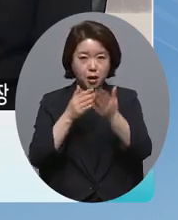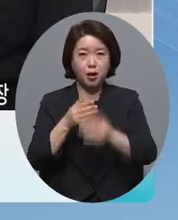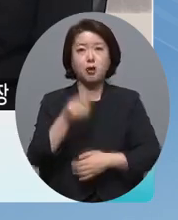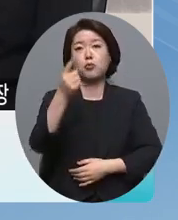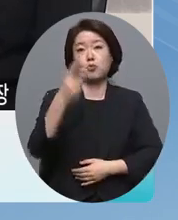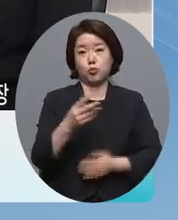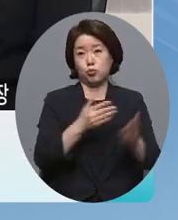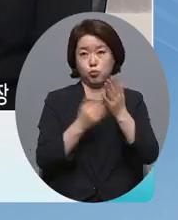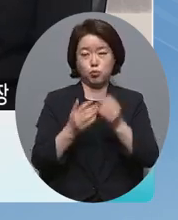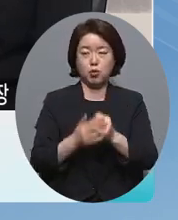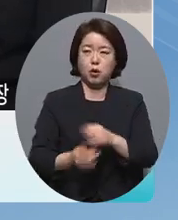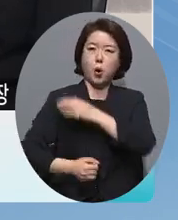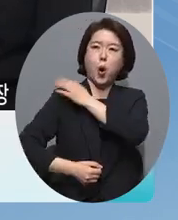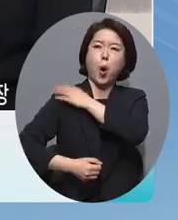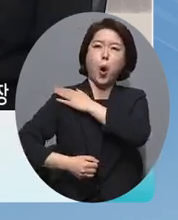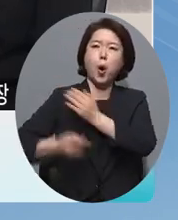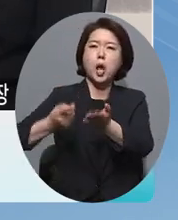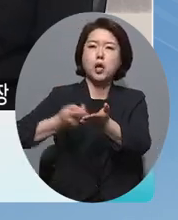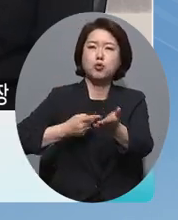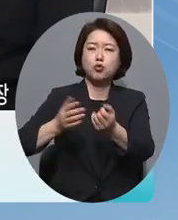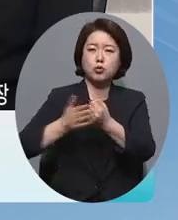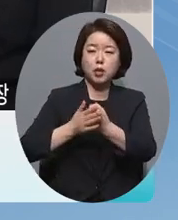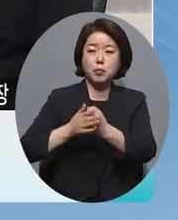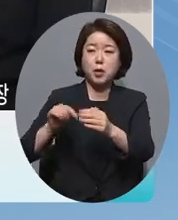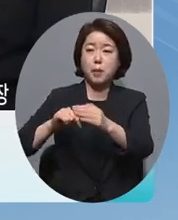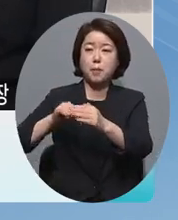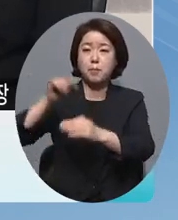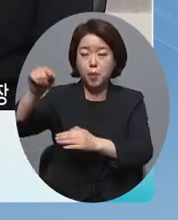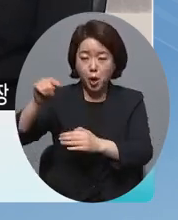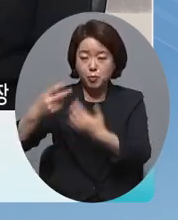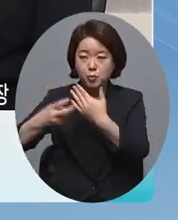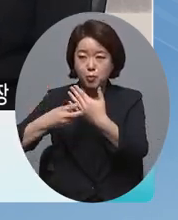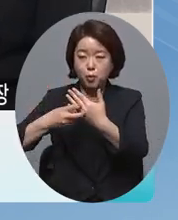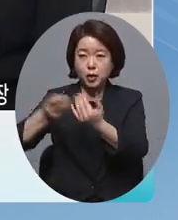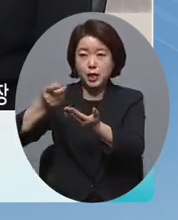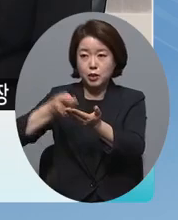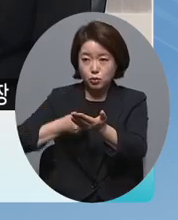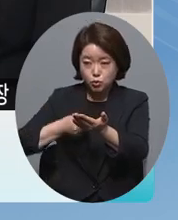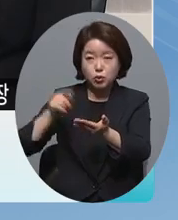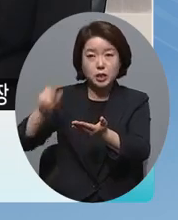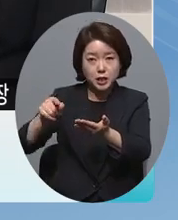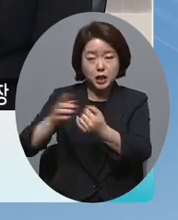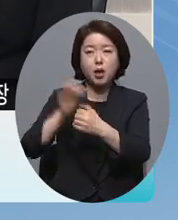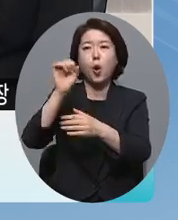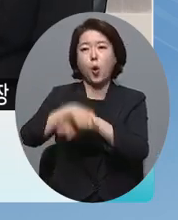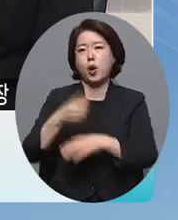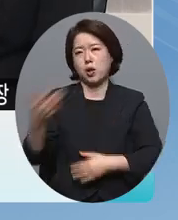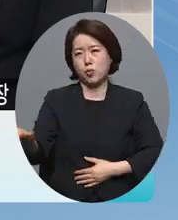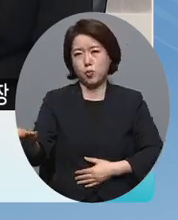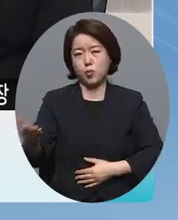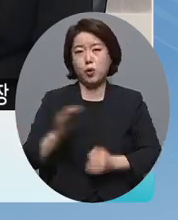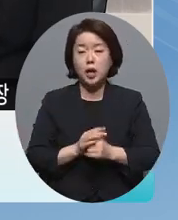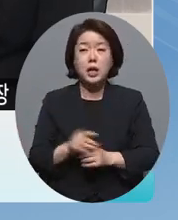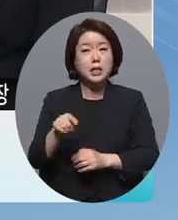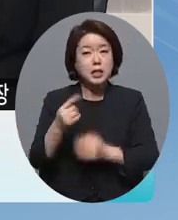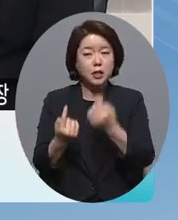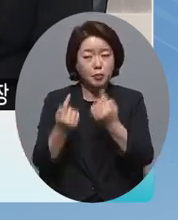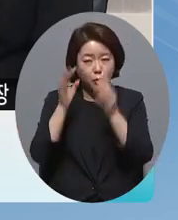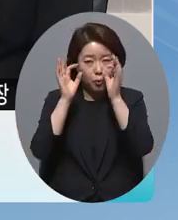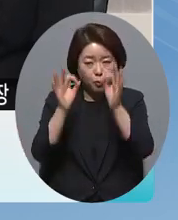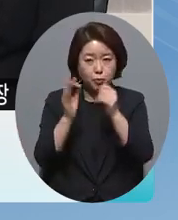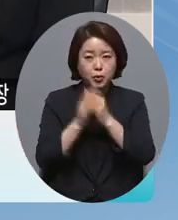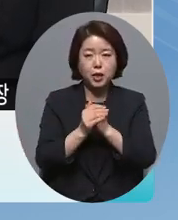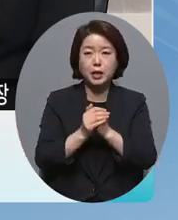그래서 어깨 수술 등을 이유로 외부 병원에서 수술을 받는 것이 허가가 된 거죠 그런 것과 비교했을 때 민주당